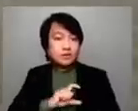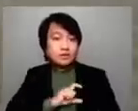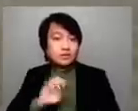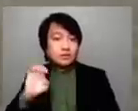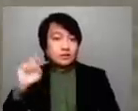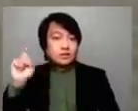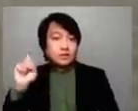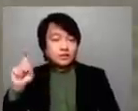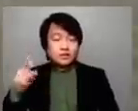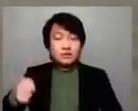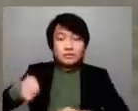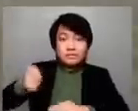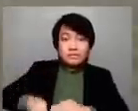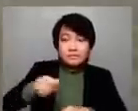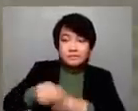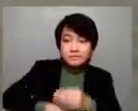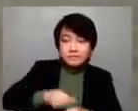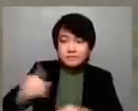balita si June